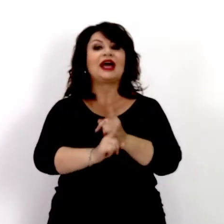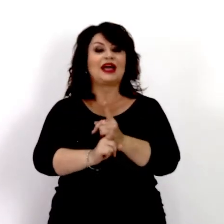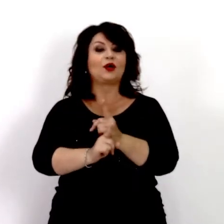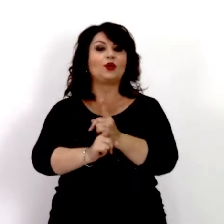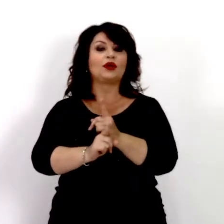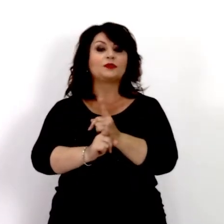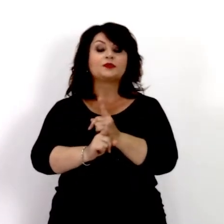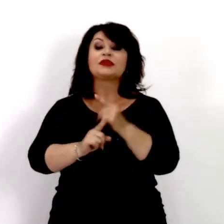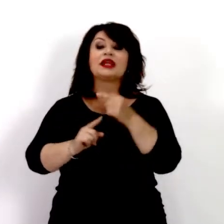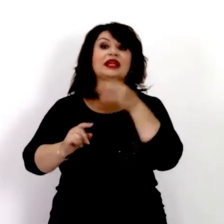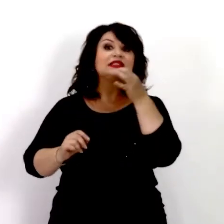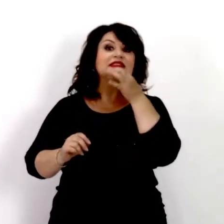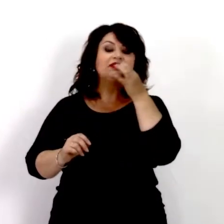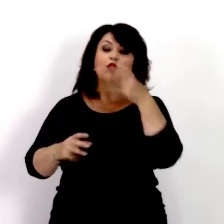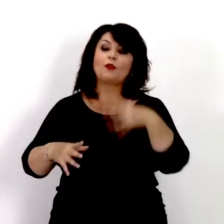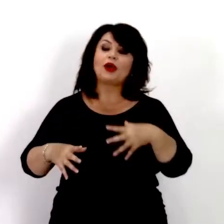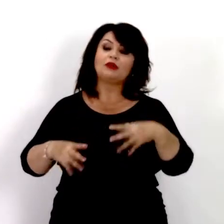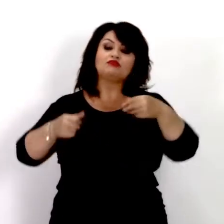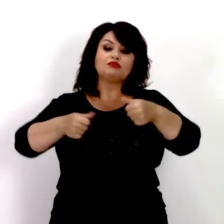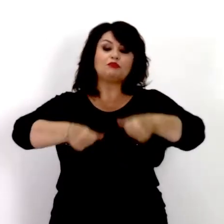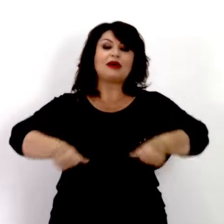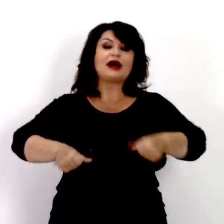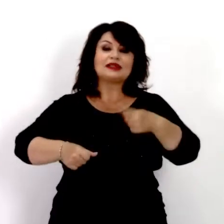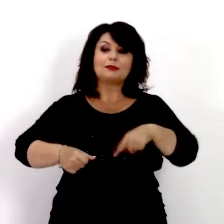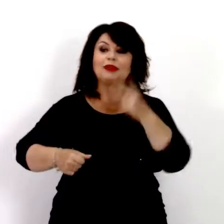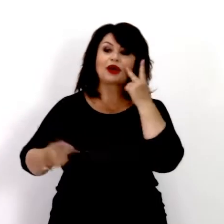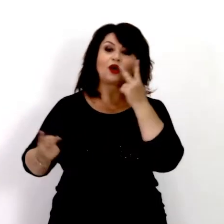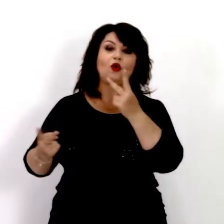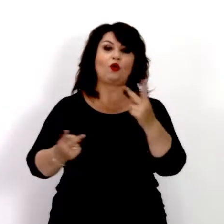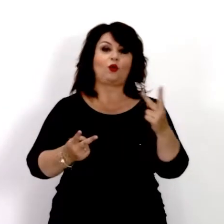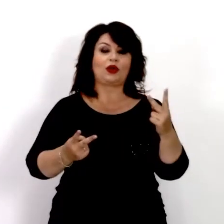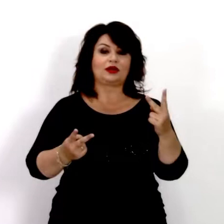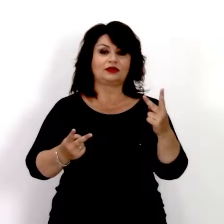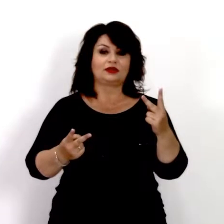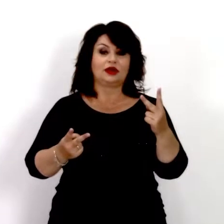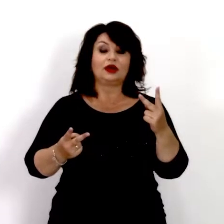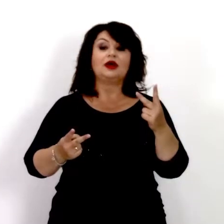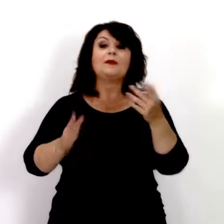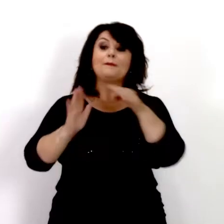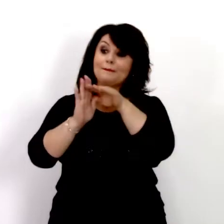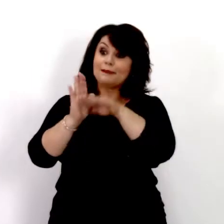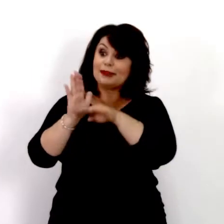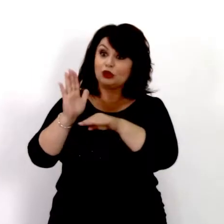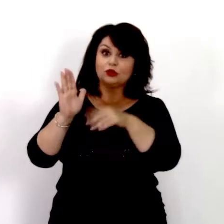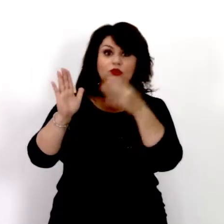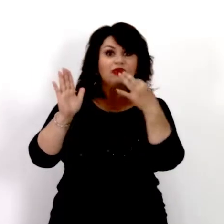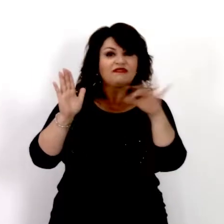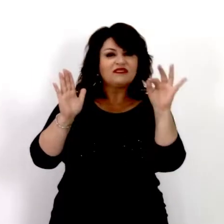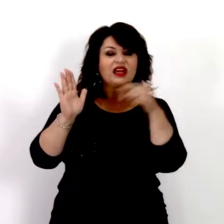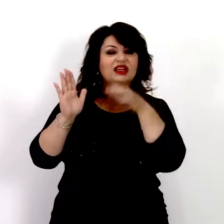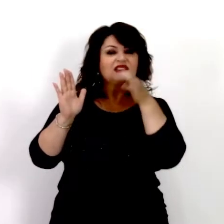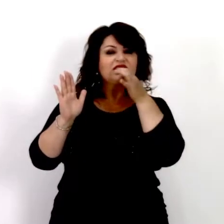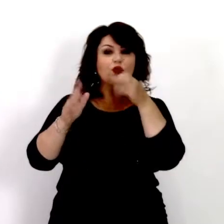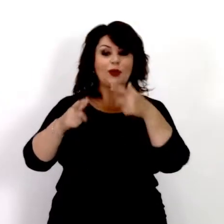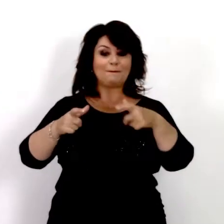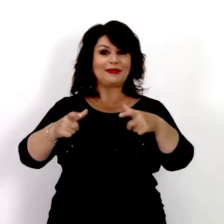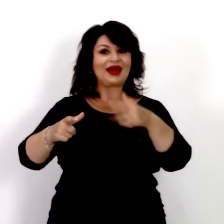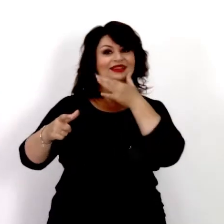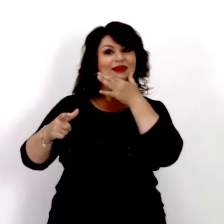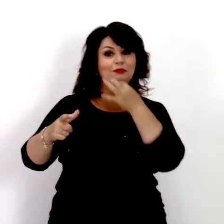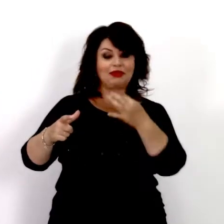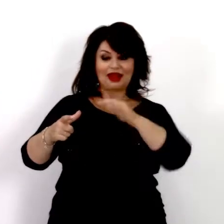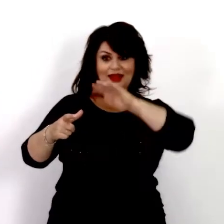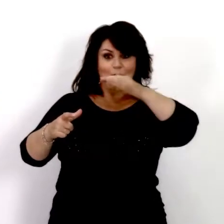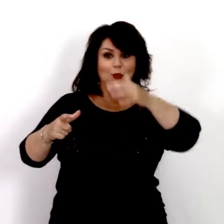di guardare e di iniziare un menu è sicuramente diverso. Quindi fare un buon menu non vuol dire fare dei piatti carini con una bella